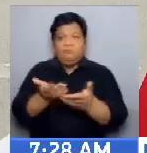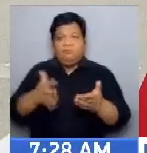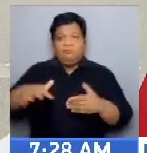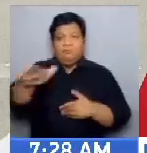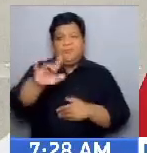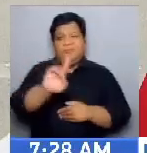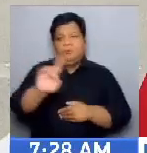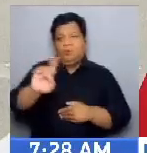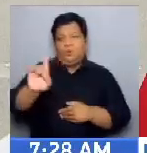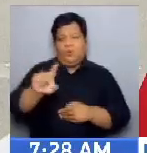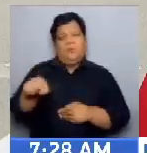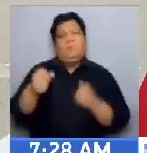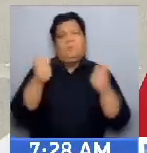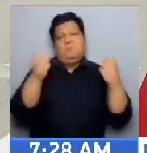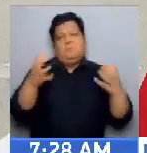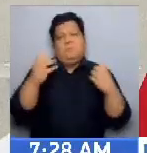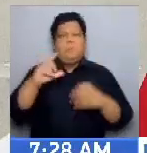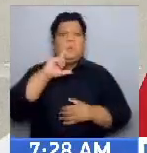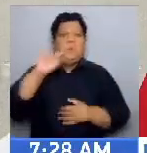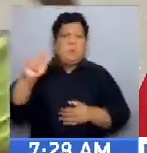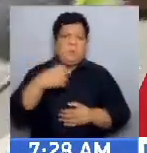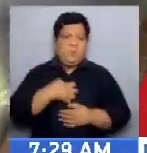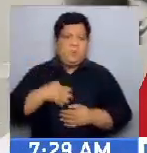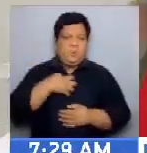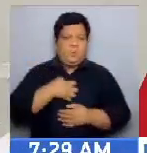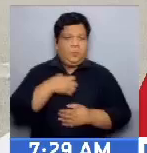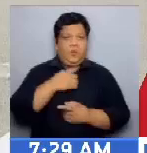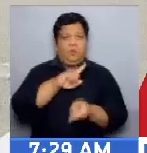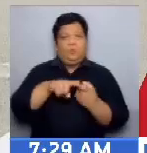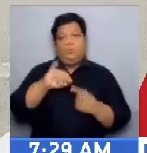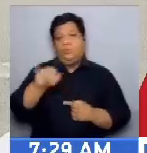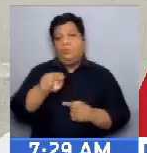ang sumbong. Hanggang June 30 o bago magpalit ang